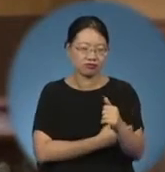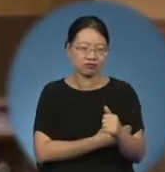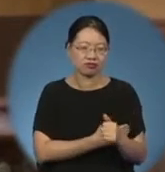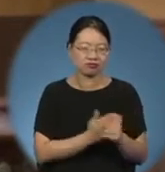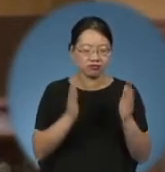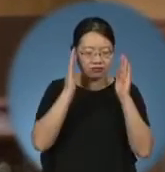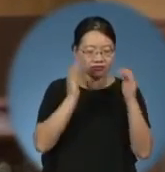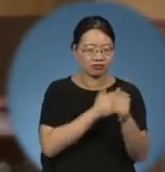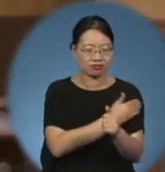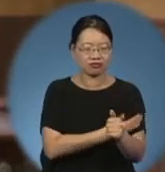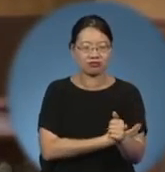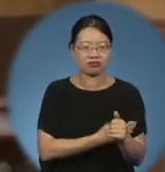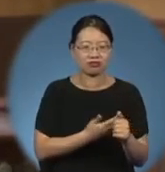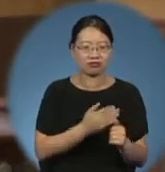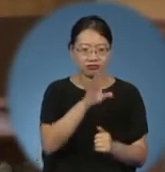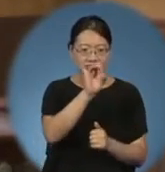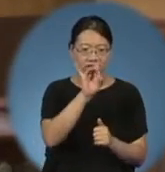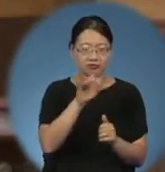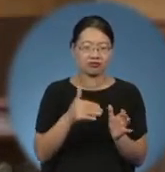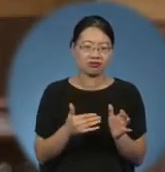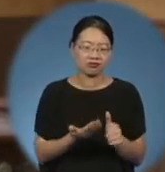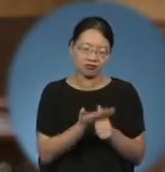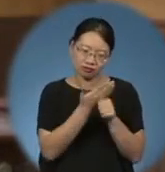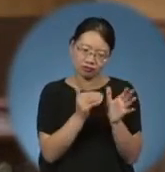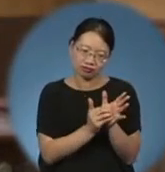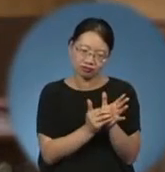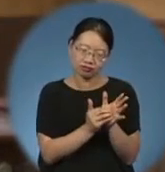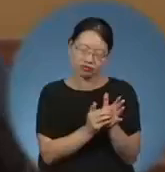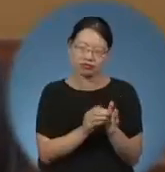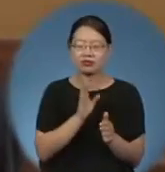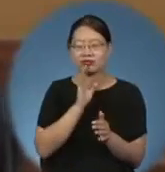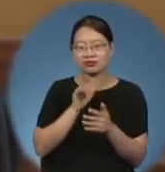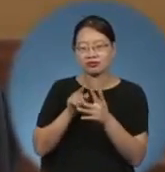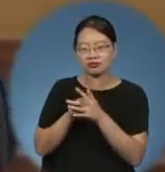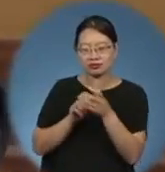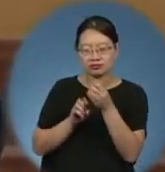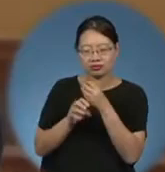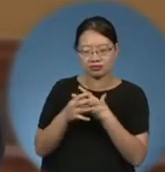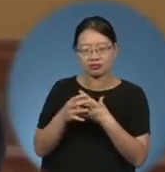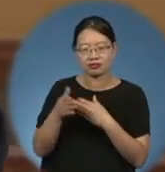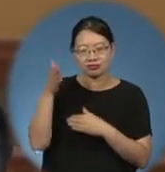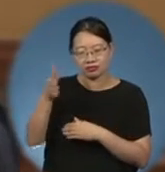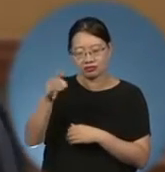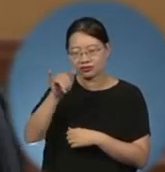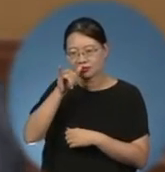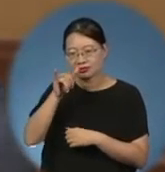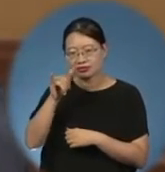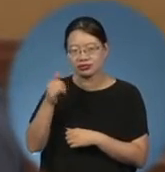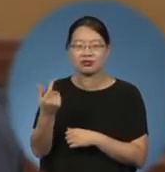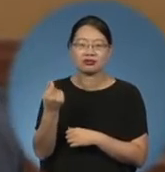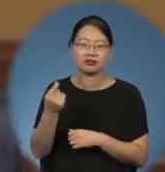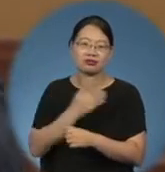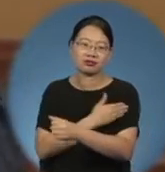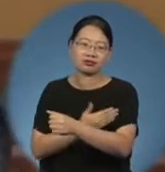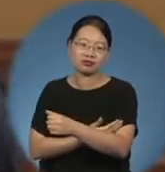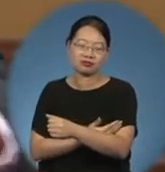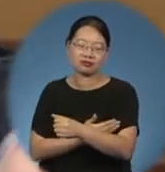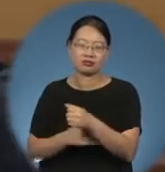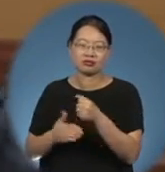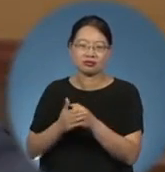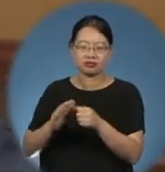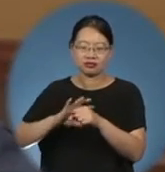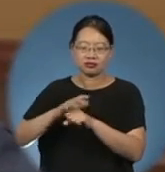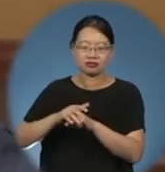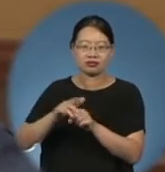그곳도 학업능력 그렇습니다 그리고 1 멍게 희움 가진 정답을 젊 답만 을 지향하는 또 그 능력 그 이제